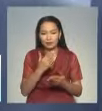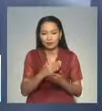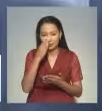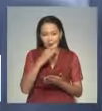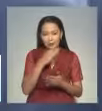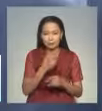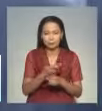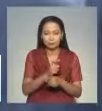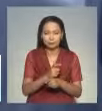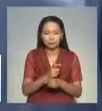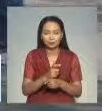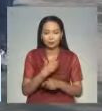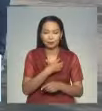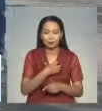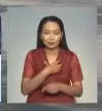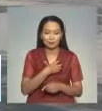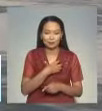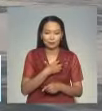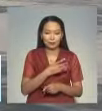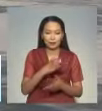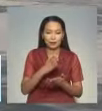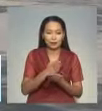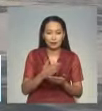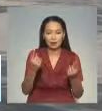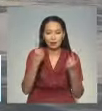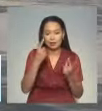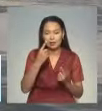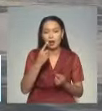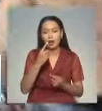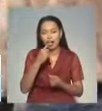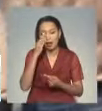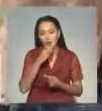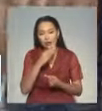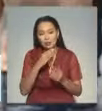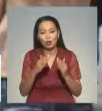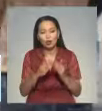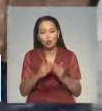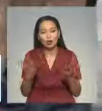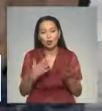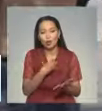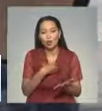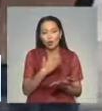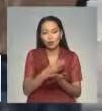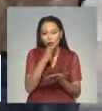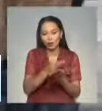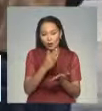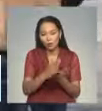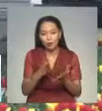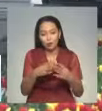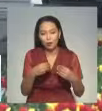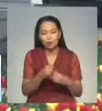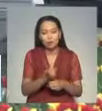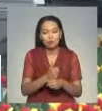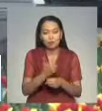қадірін бала болғанда біліп отыр қайта. Асқартаудың үйдегі рөлі қандай? Әуелі осы сұраққа жауап іздейік. Өйткені қазір отағасы деген